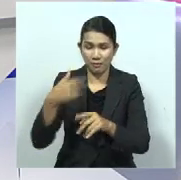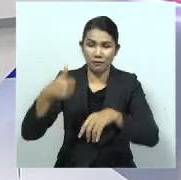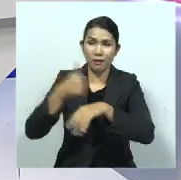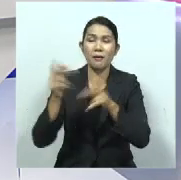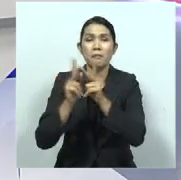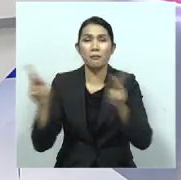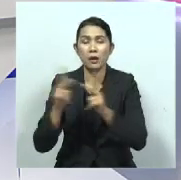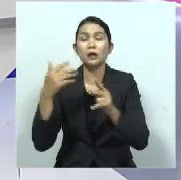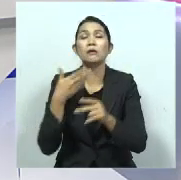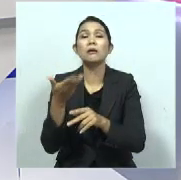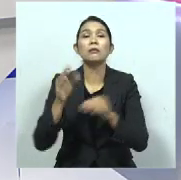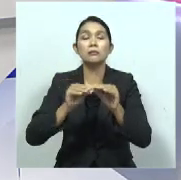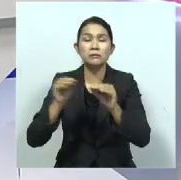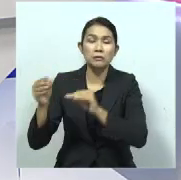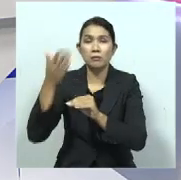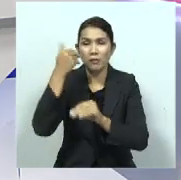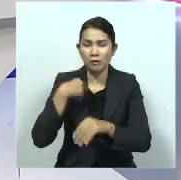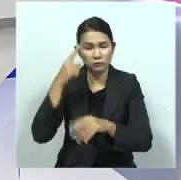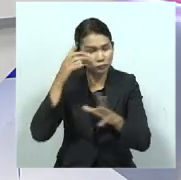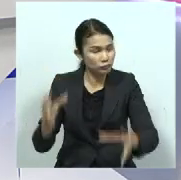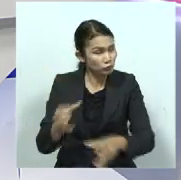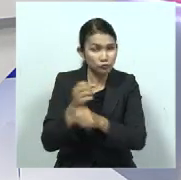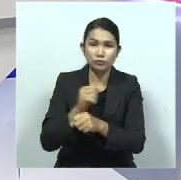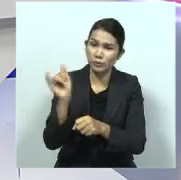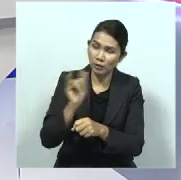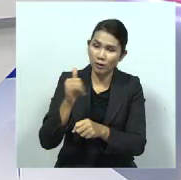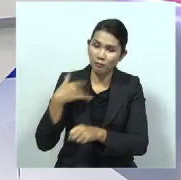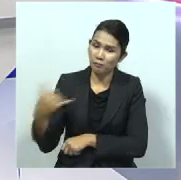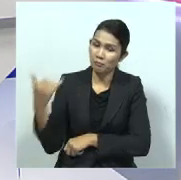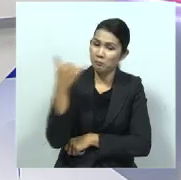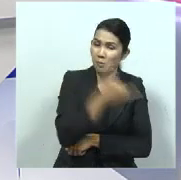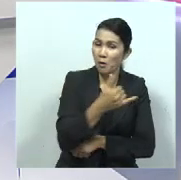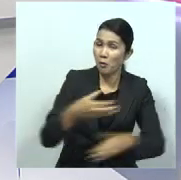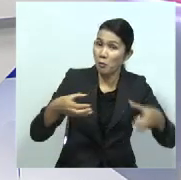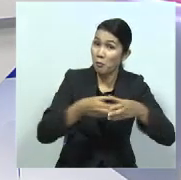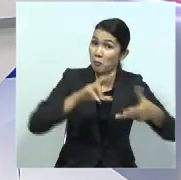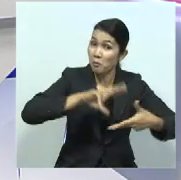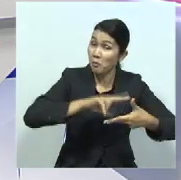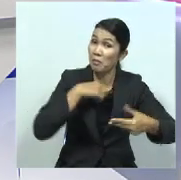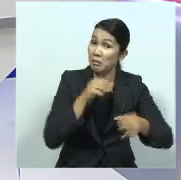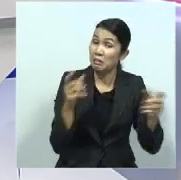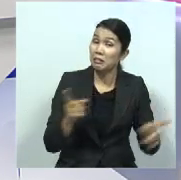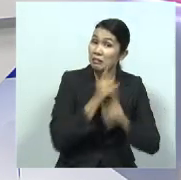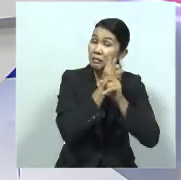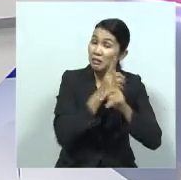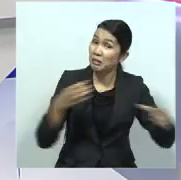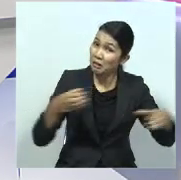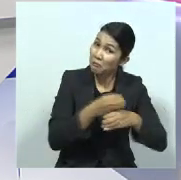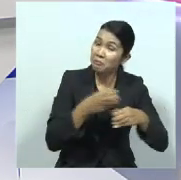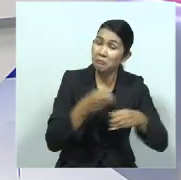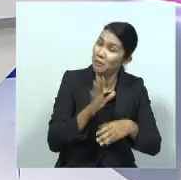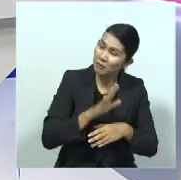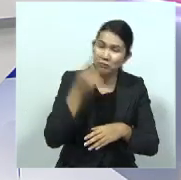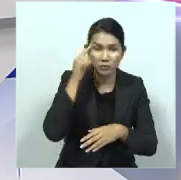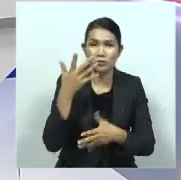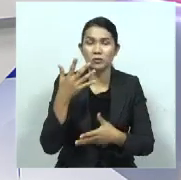เนี่ยเลื่อนออกไปเพราะว่ายังไม่สามารถหาข้อสรุปได้ว่าจะเข้าร่วมรัฐบาลกับพลังประชารัฐตามเทียบเชิญหรือไม่รวมถึงบทบ